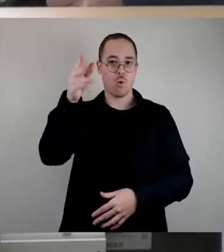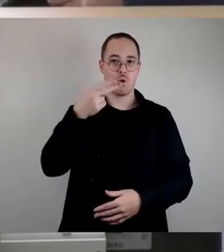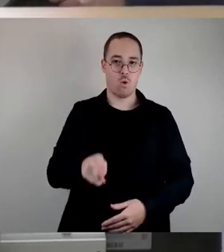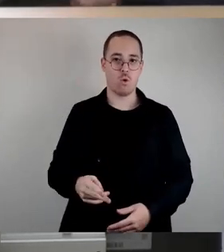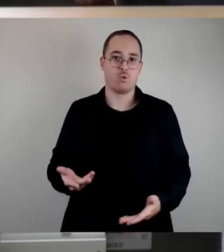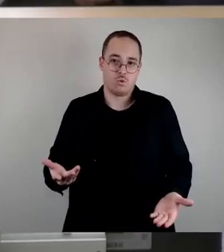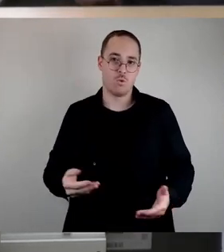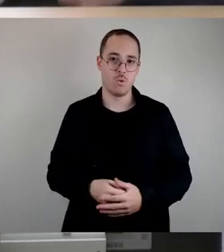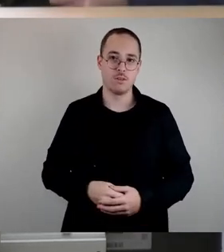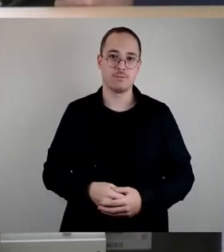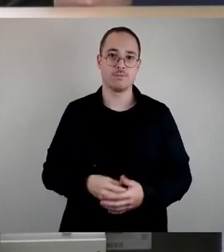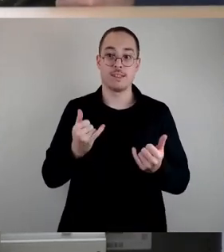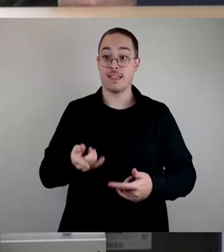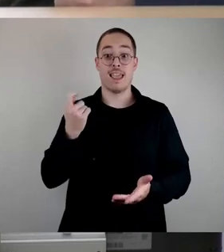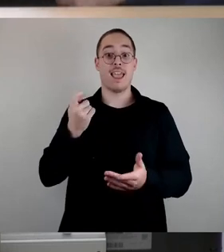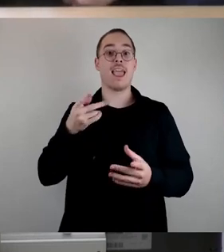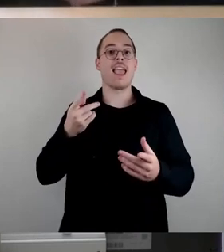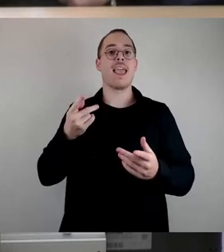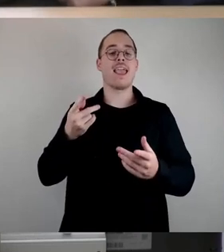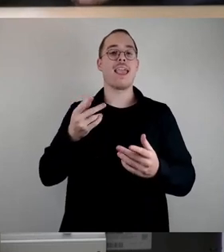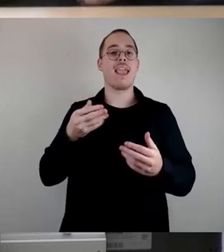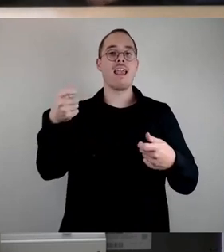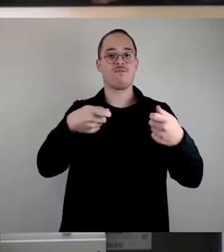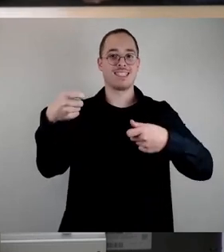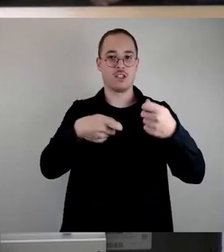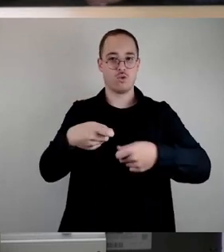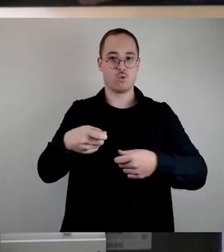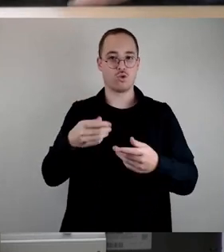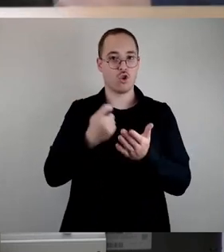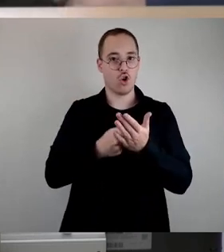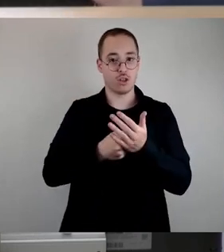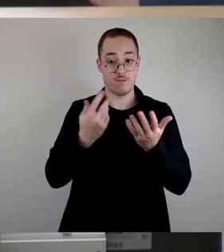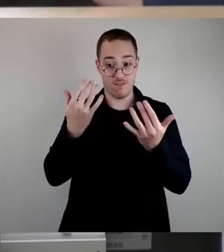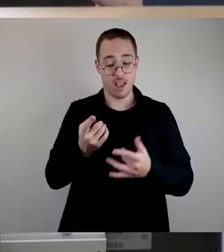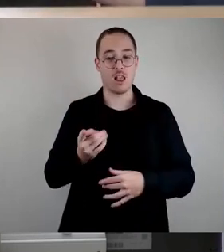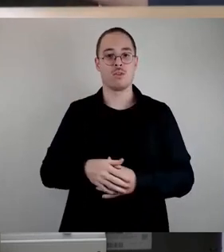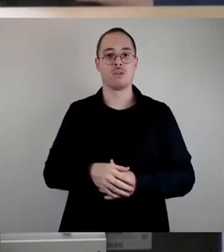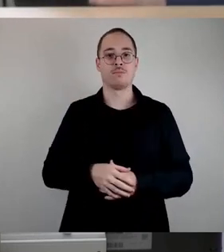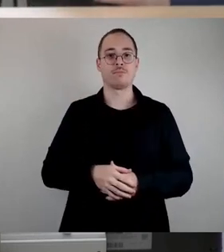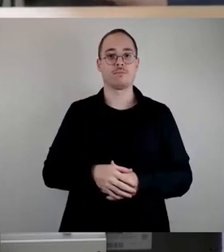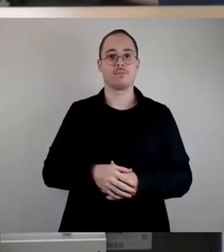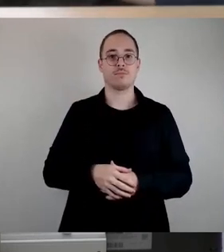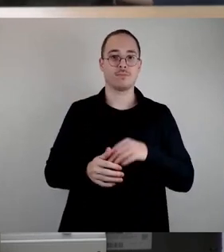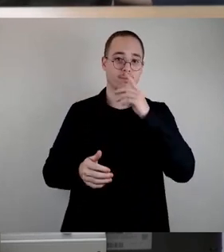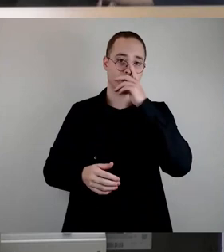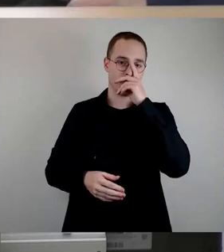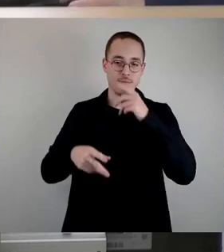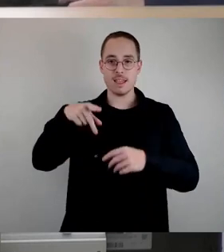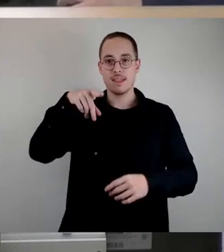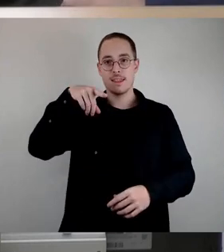Vorlage, wo die TWD uns Geld für die Altschulden von DVB und